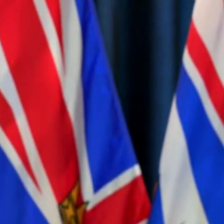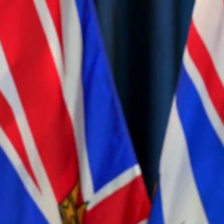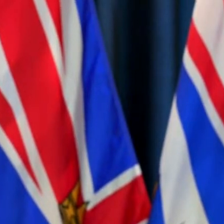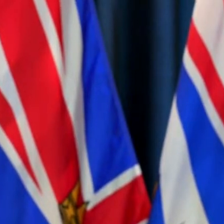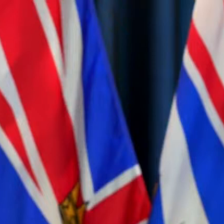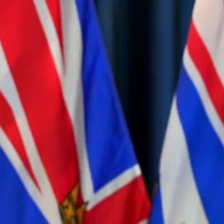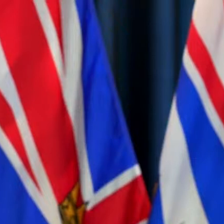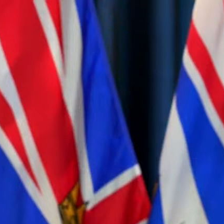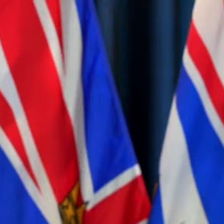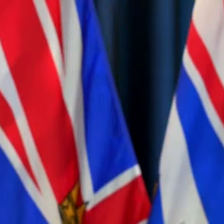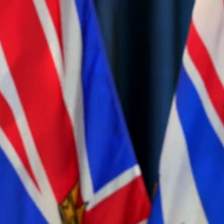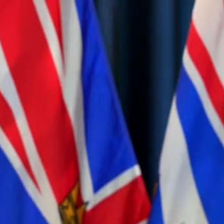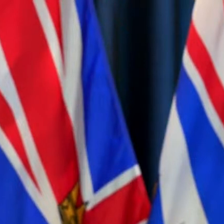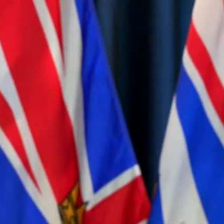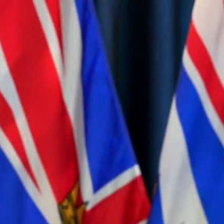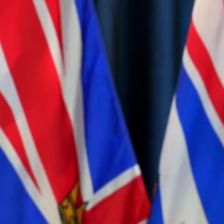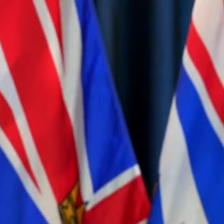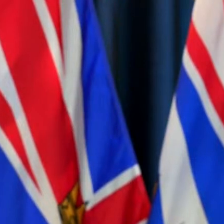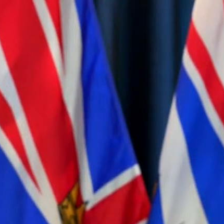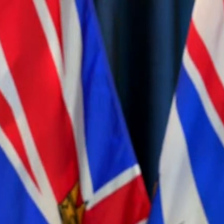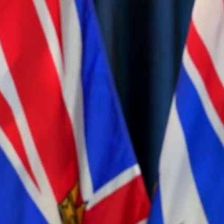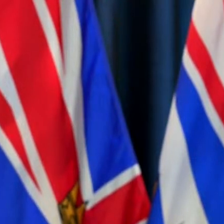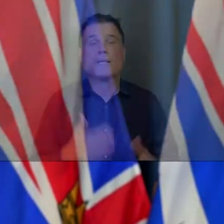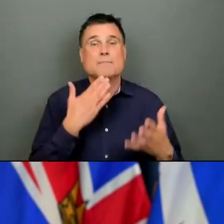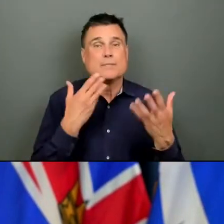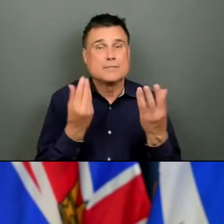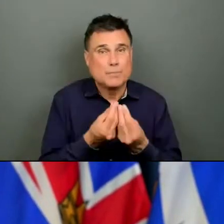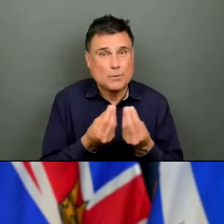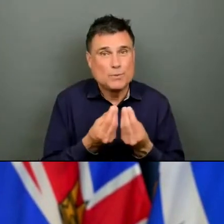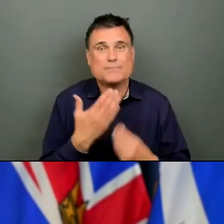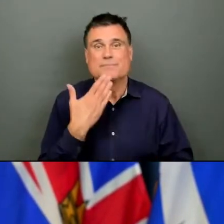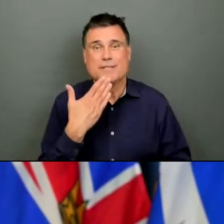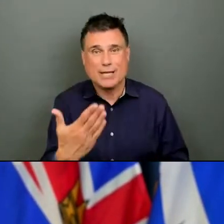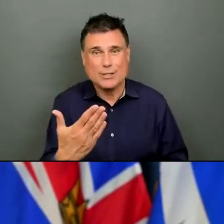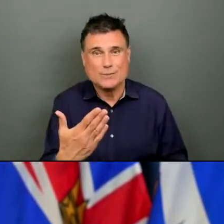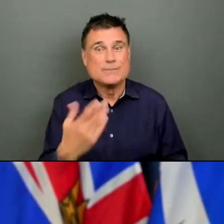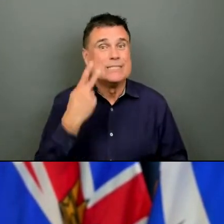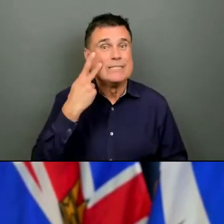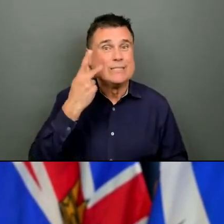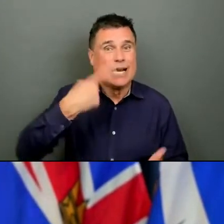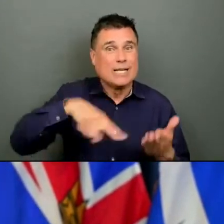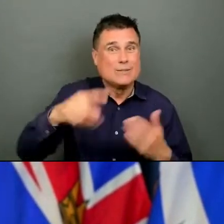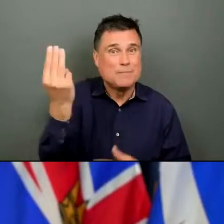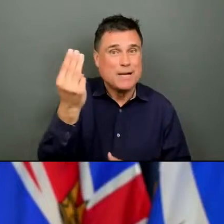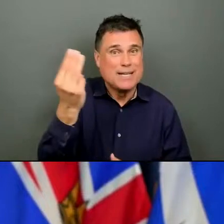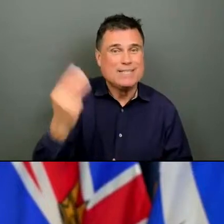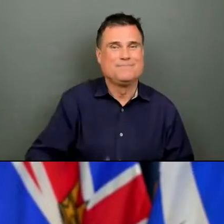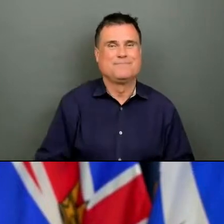qui vont être avec nous dans cet effort. Merci beaucoup. We'll see you on Monday.